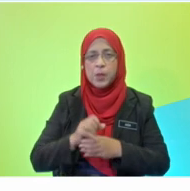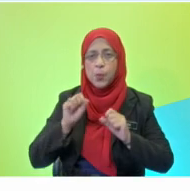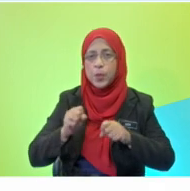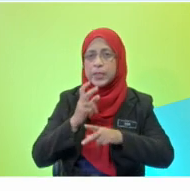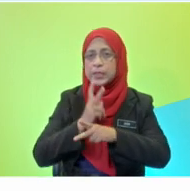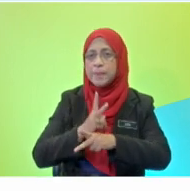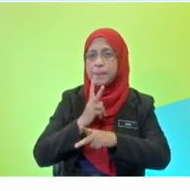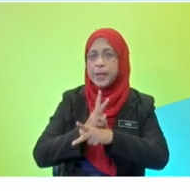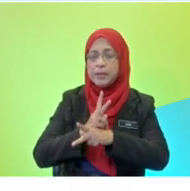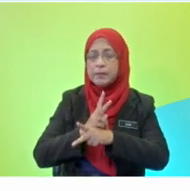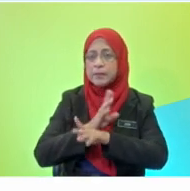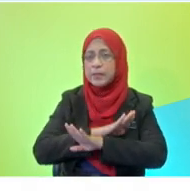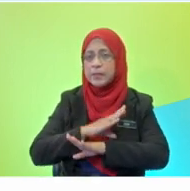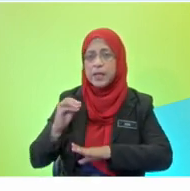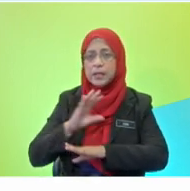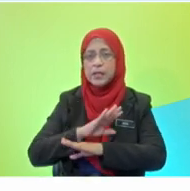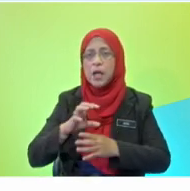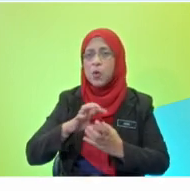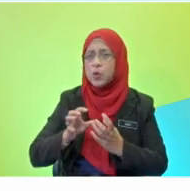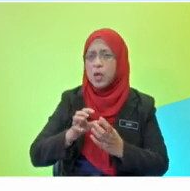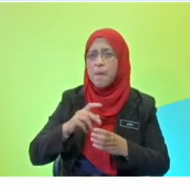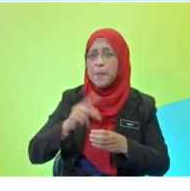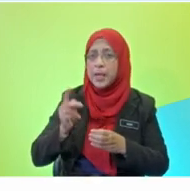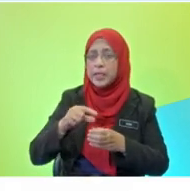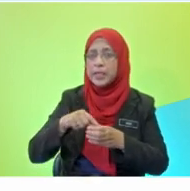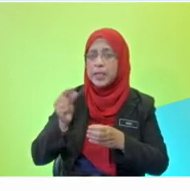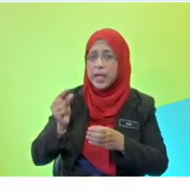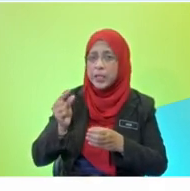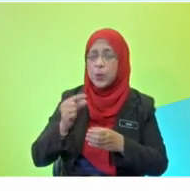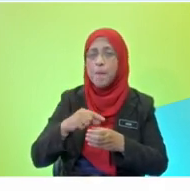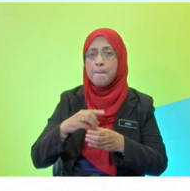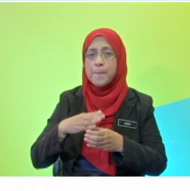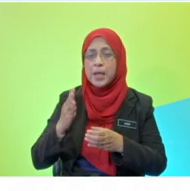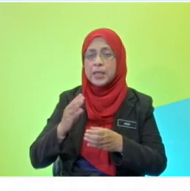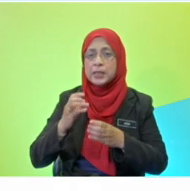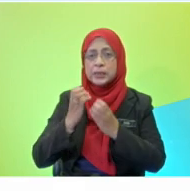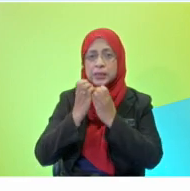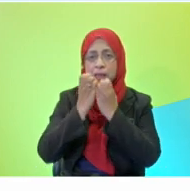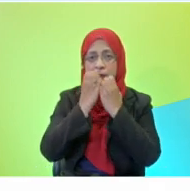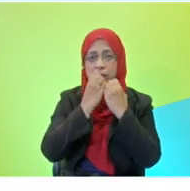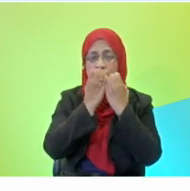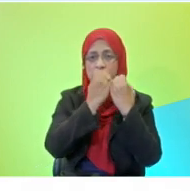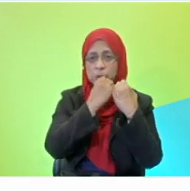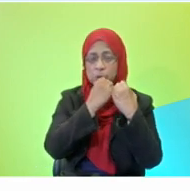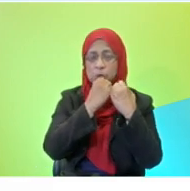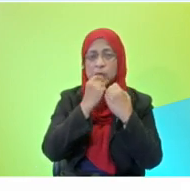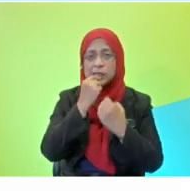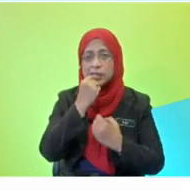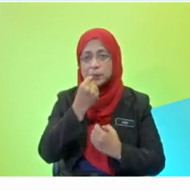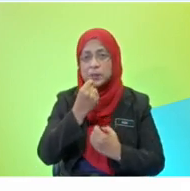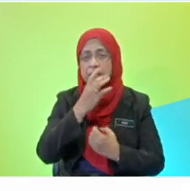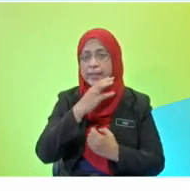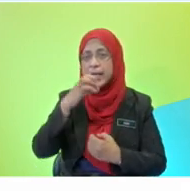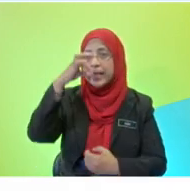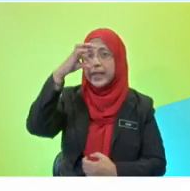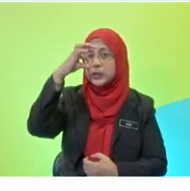dijadikan yang dikenakan zakat seperti padi gandum Barli jagung kurma dan juga anggur kering